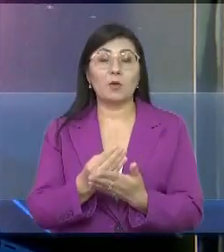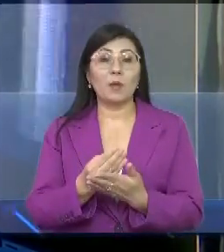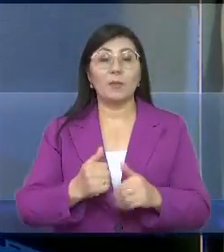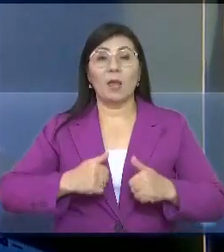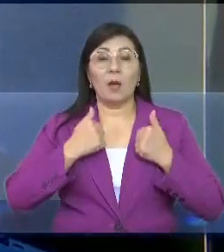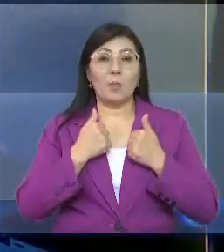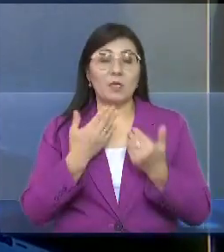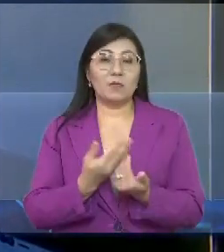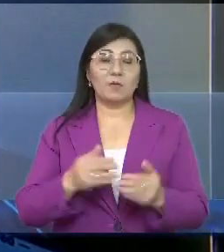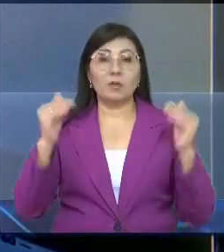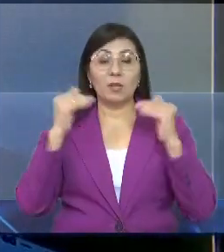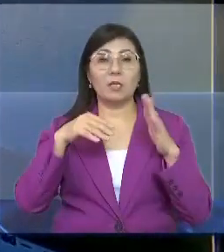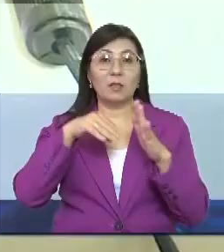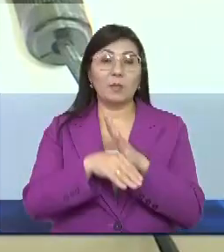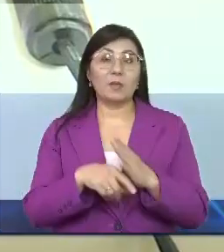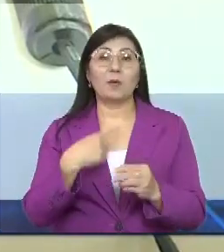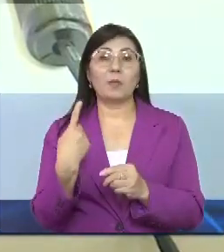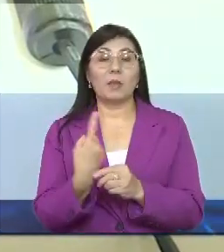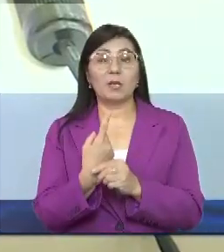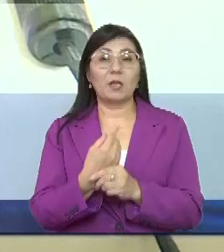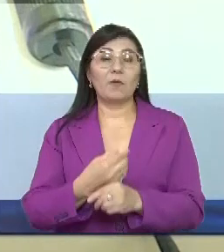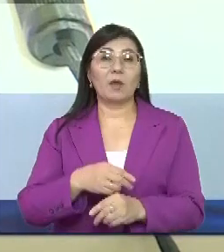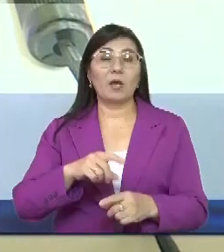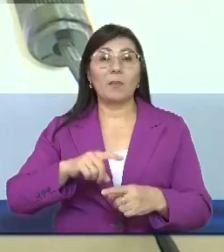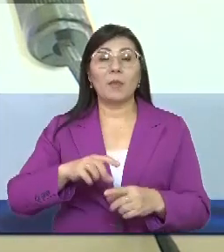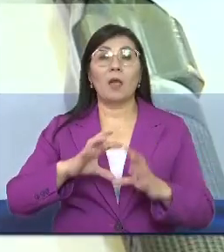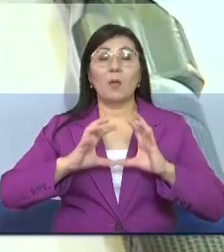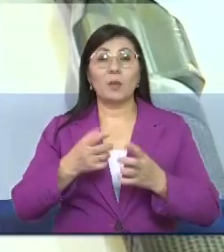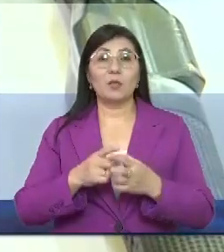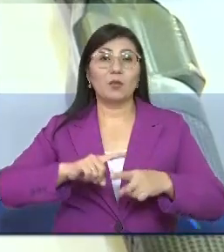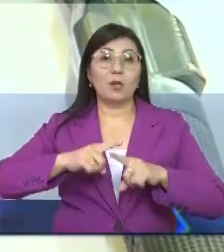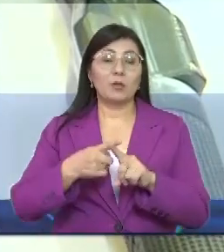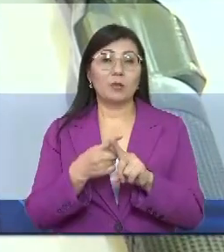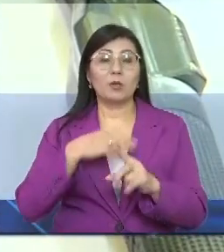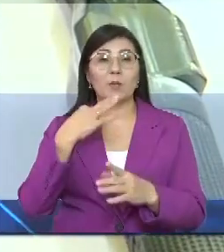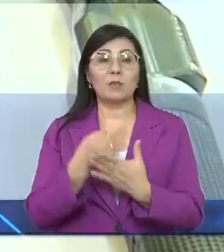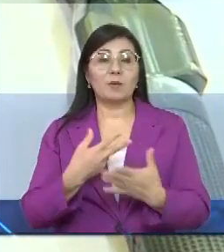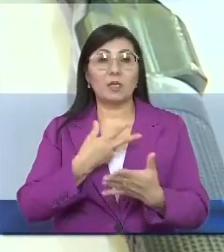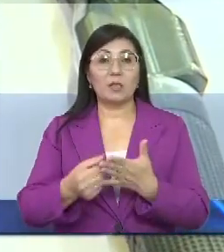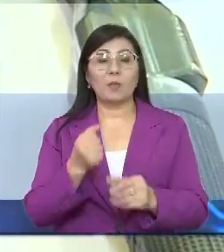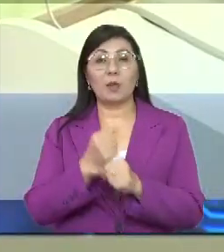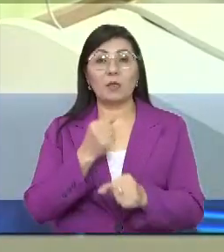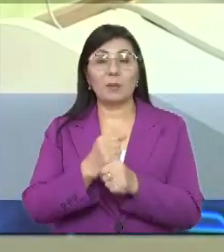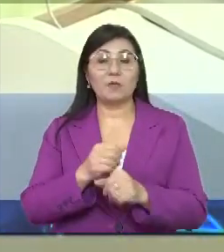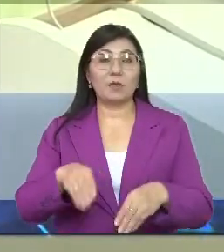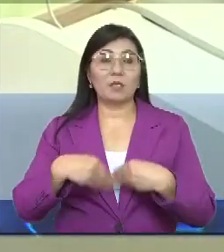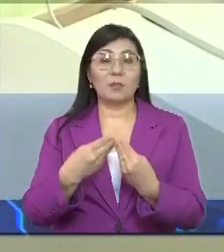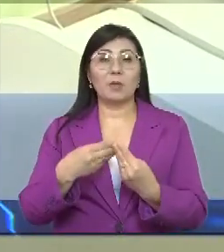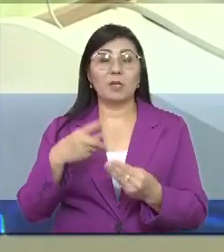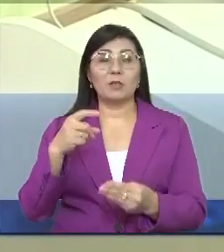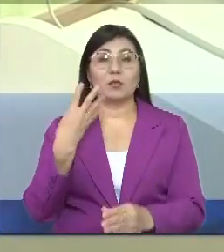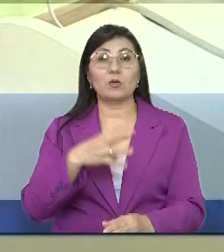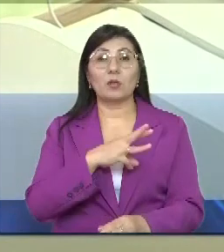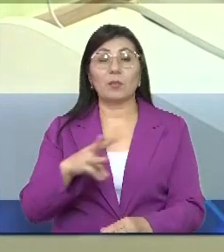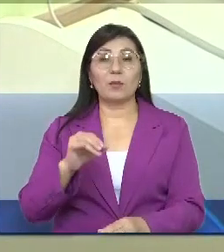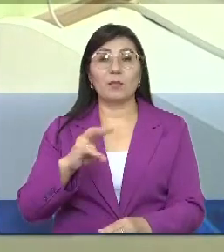специальностям с практикой внедрения передовых международных технологий в рамках проекта вилдскому колледжа на приобретение необходимого оборудования было выделено 140